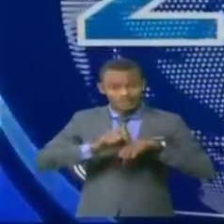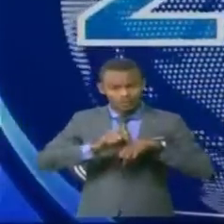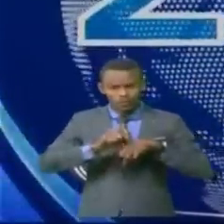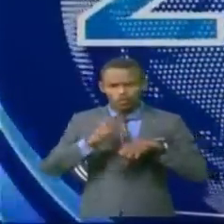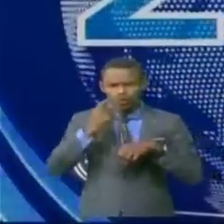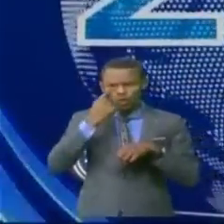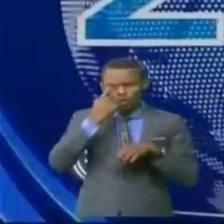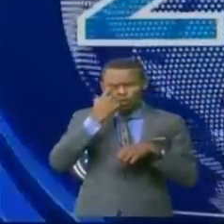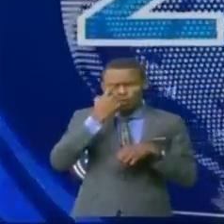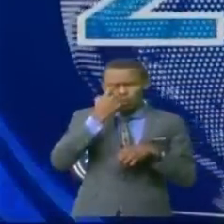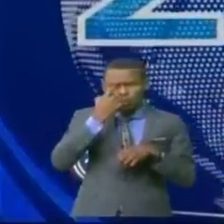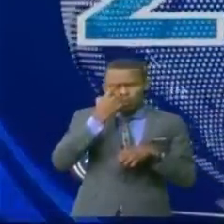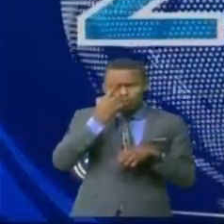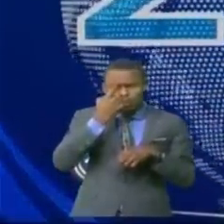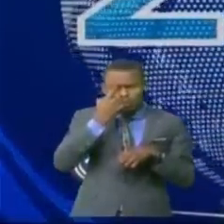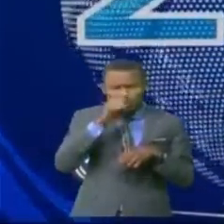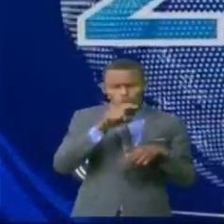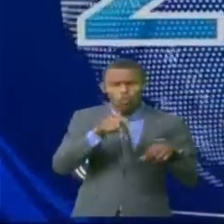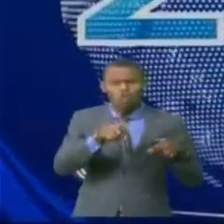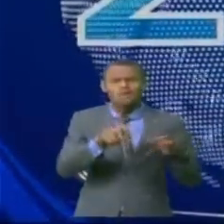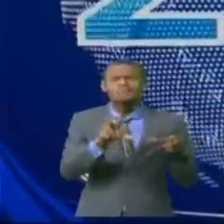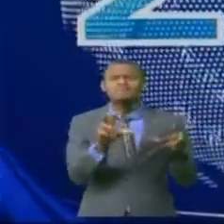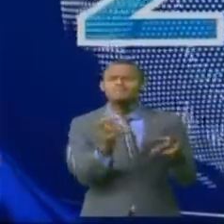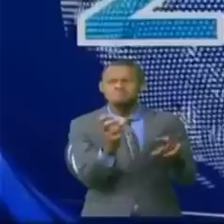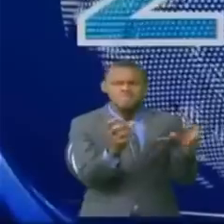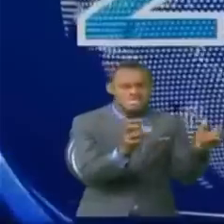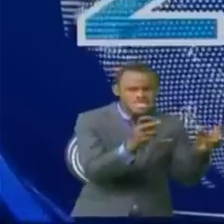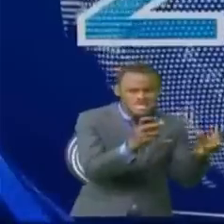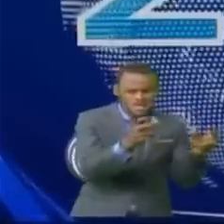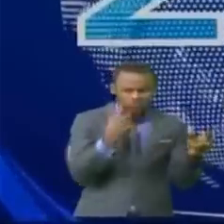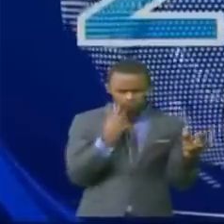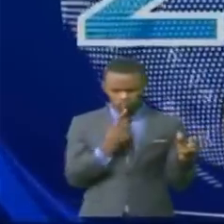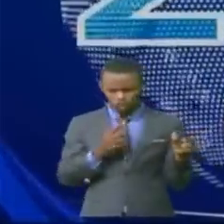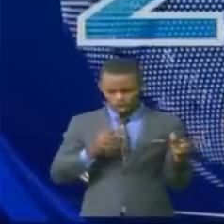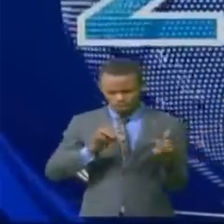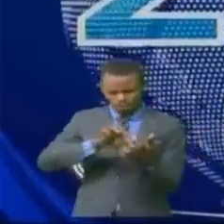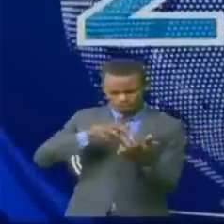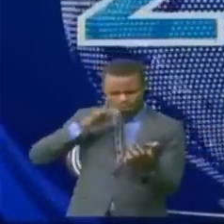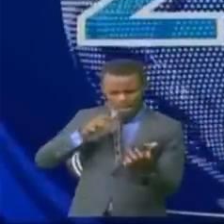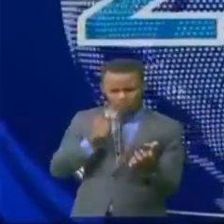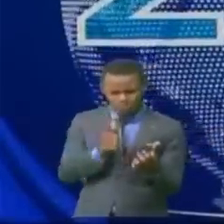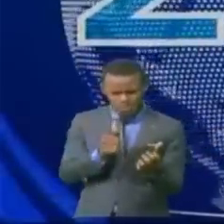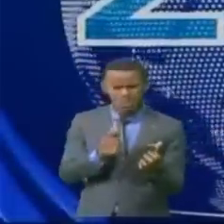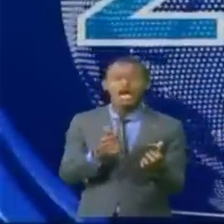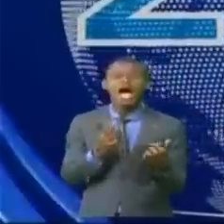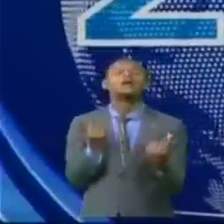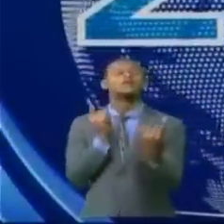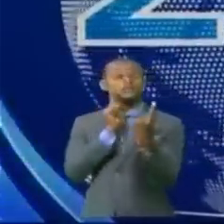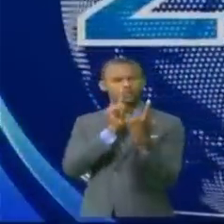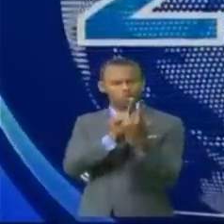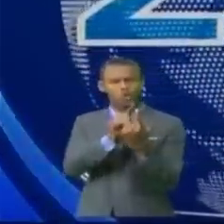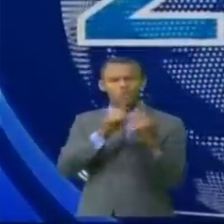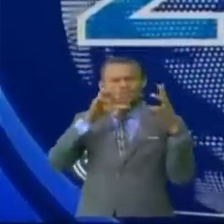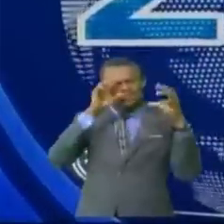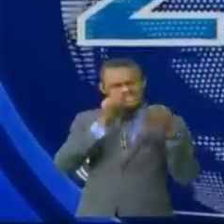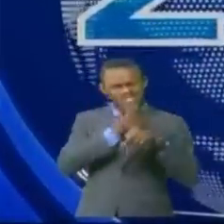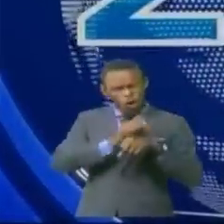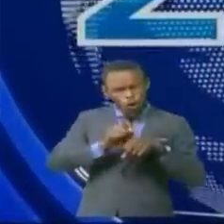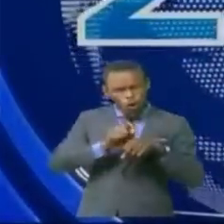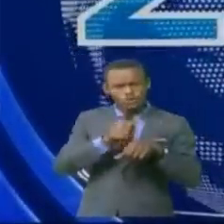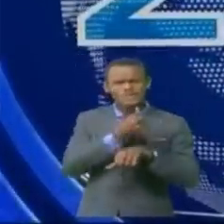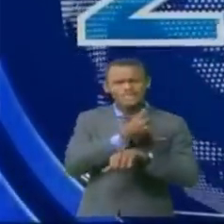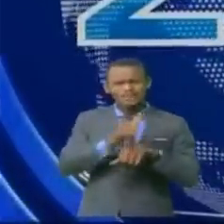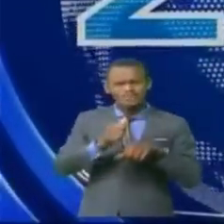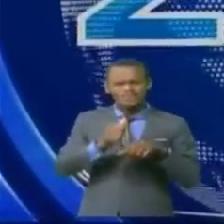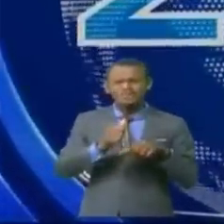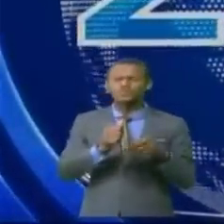certification des substances précieuses et semi-précieuses de l'accompagnement du gouvernement dans l'installation de ces laboratoires à travers le pays.